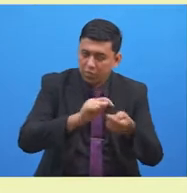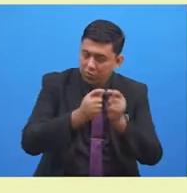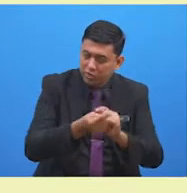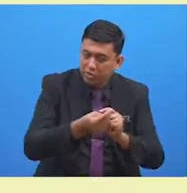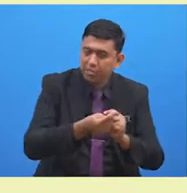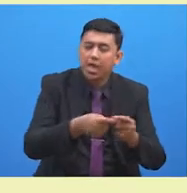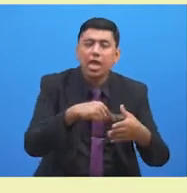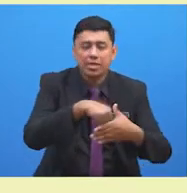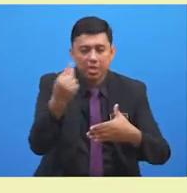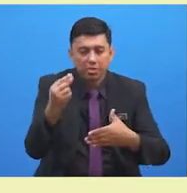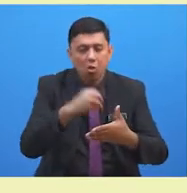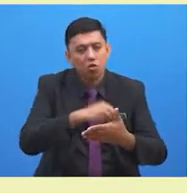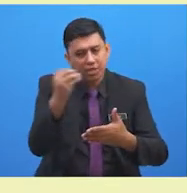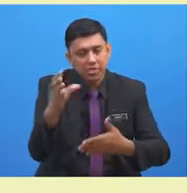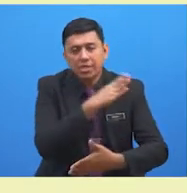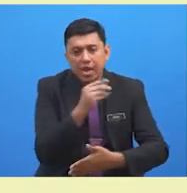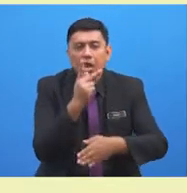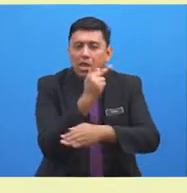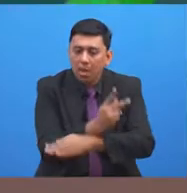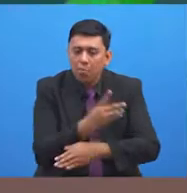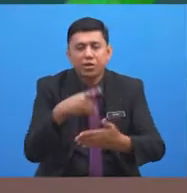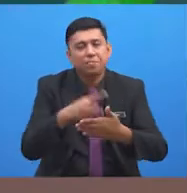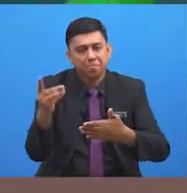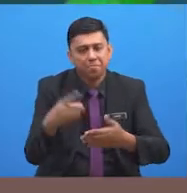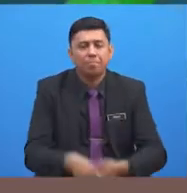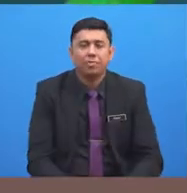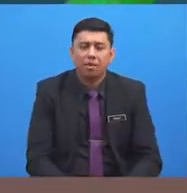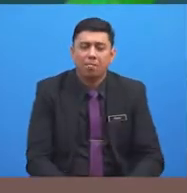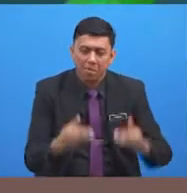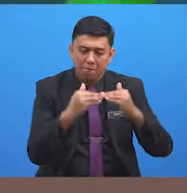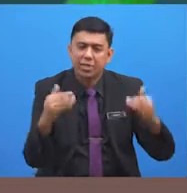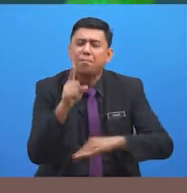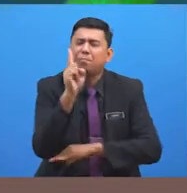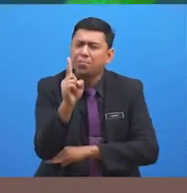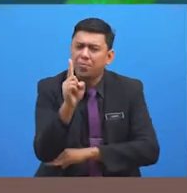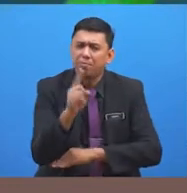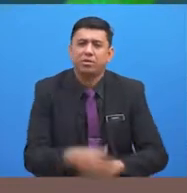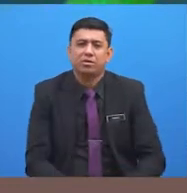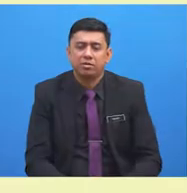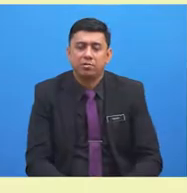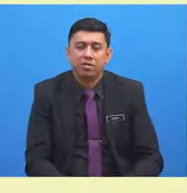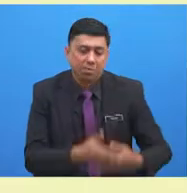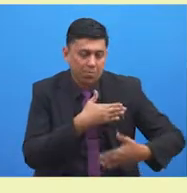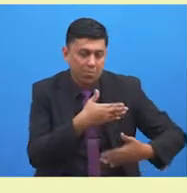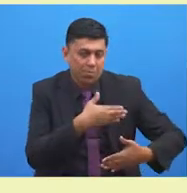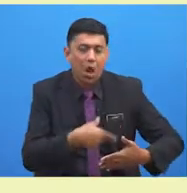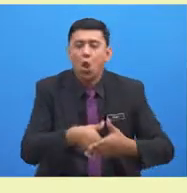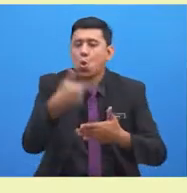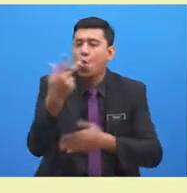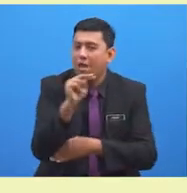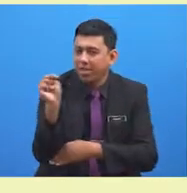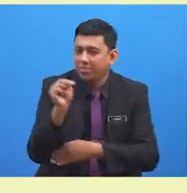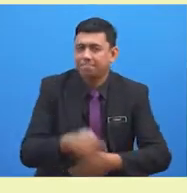dan karbon dioksida. Kita pergi kepada fasa yang pertama, iaitu respirasi